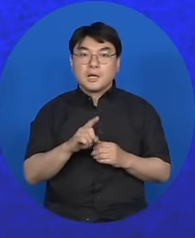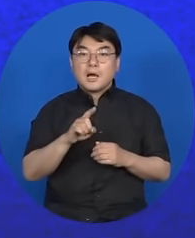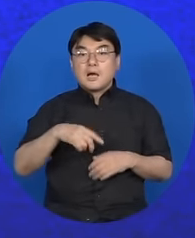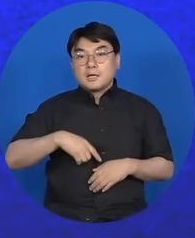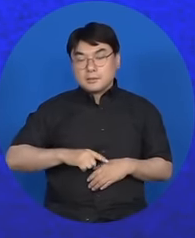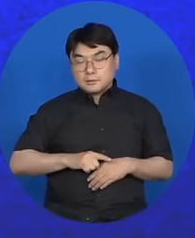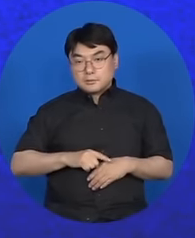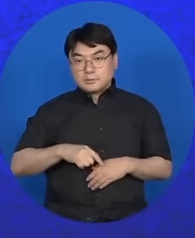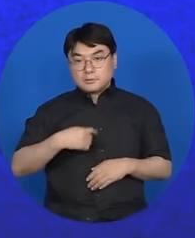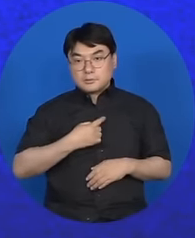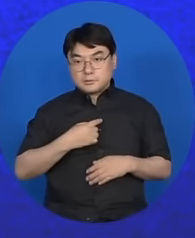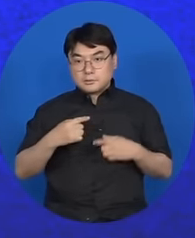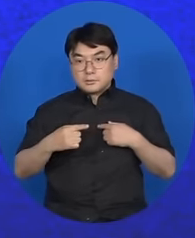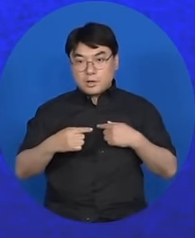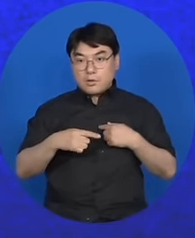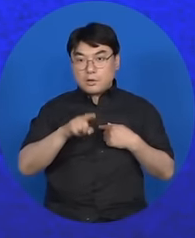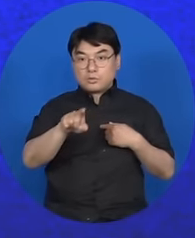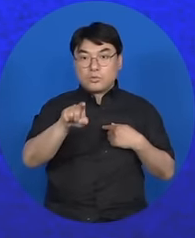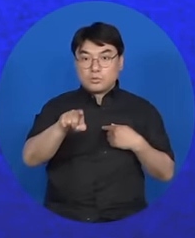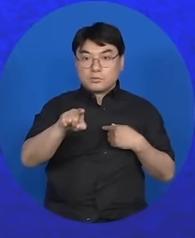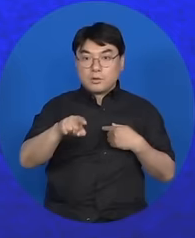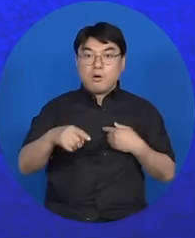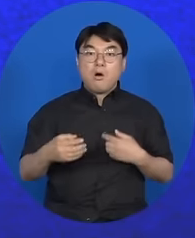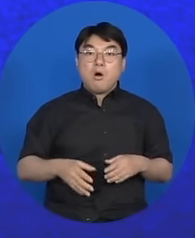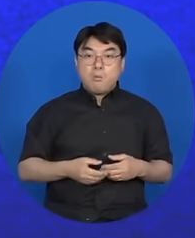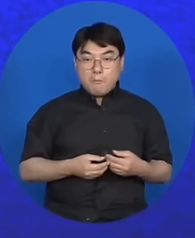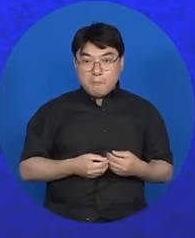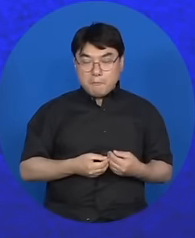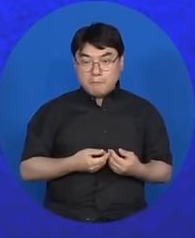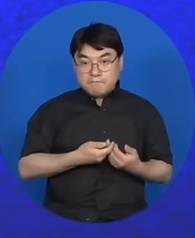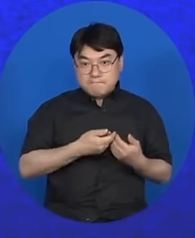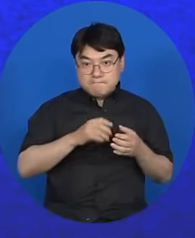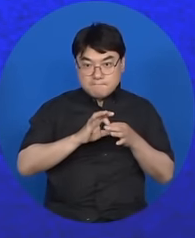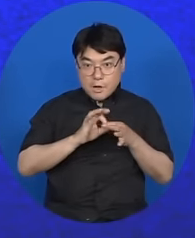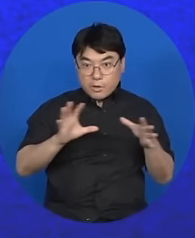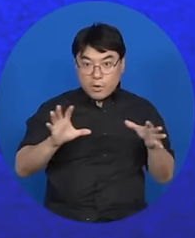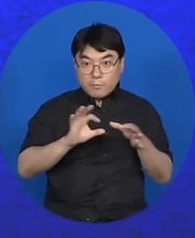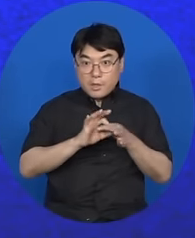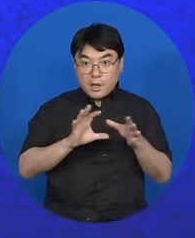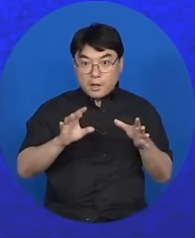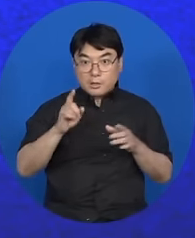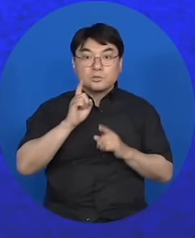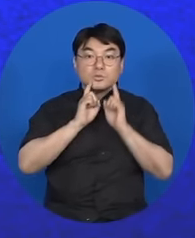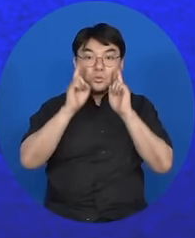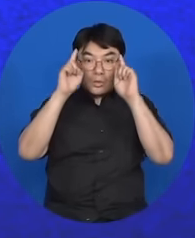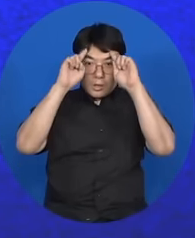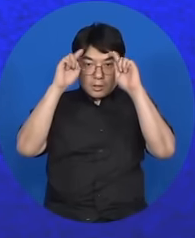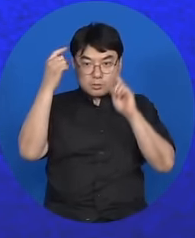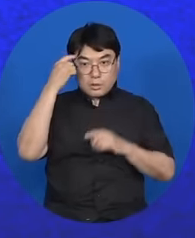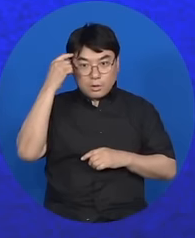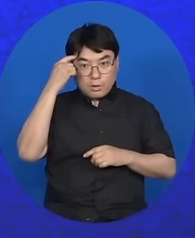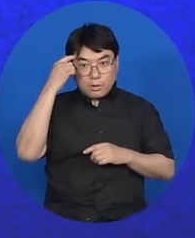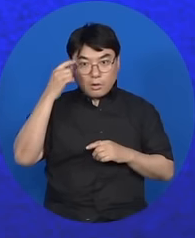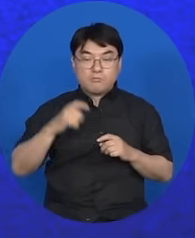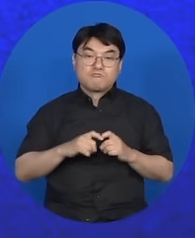다른 자와 별개다. 즉 쉽게 얘기하면 나와 너는 별개다. 이것이 지옥의 두 번째 철학입니다.